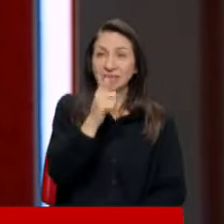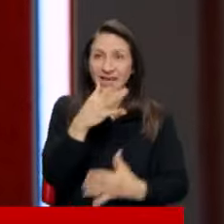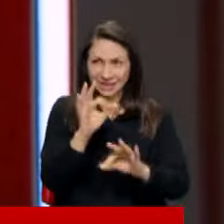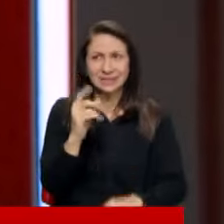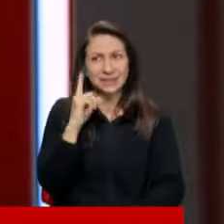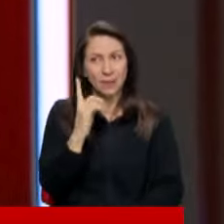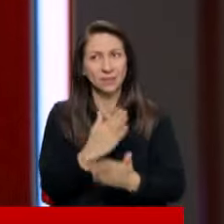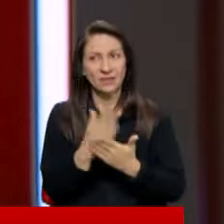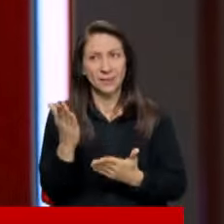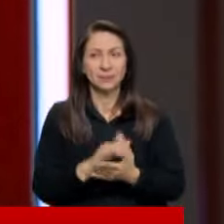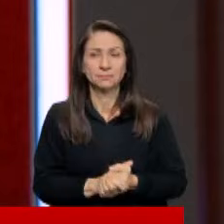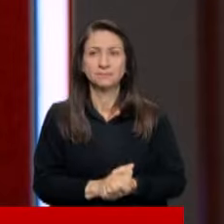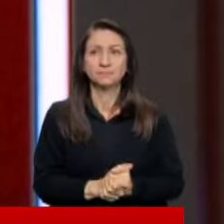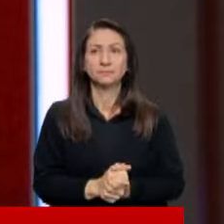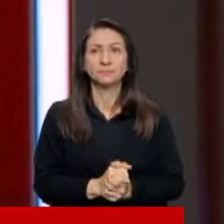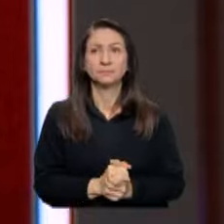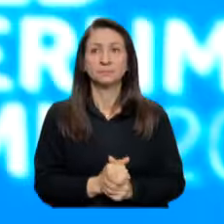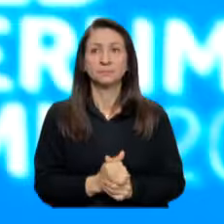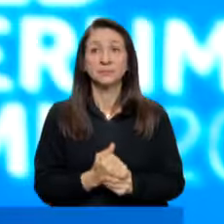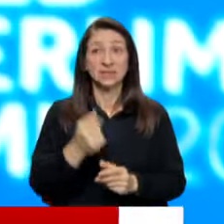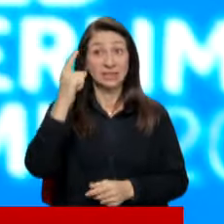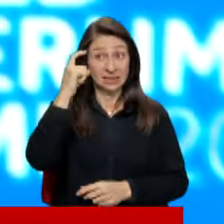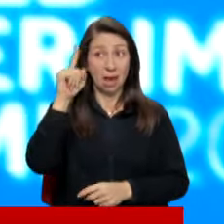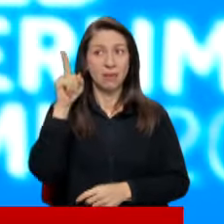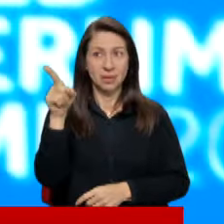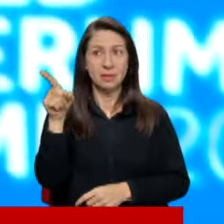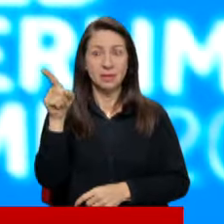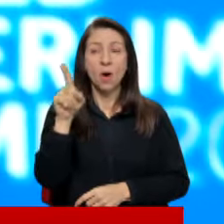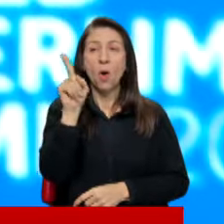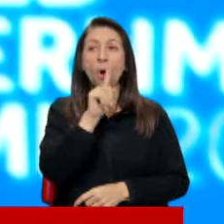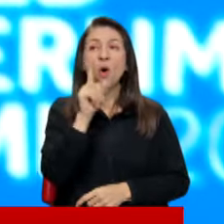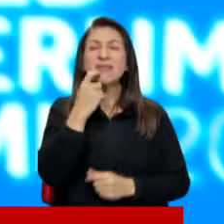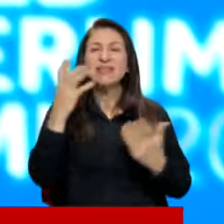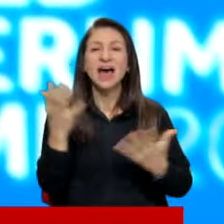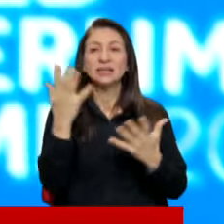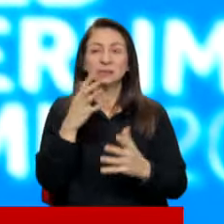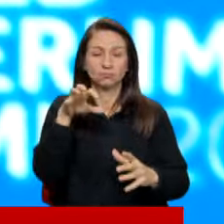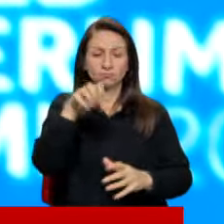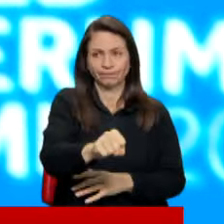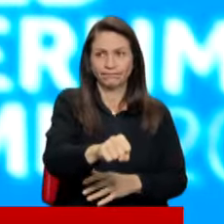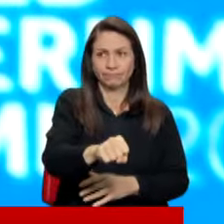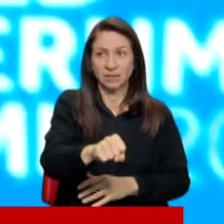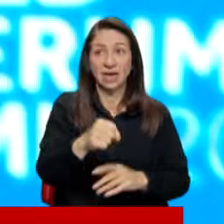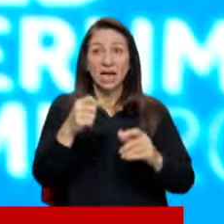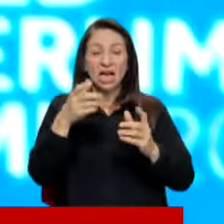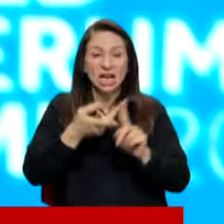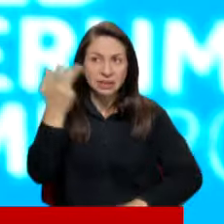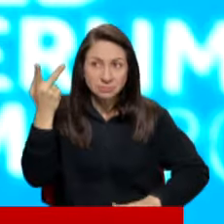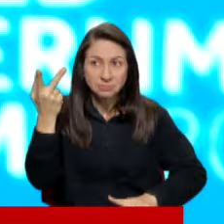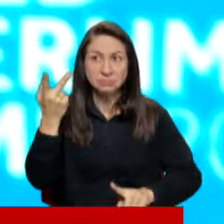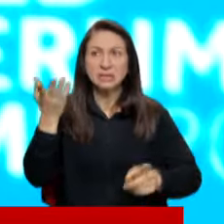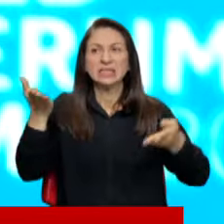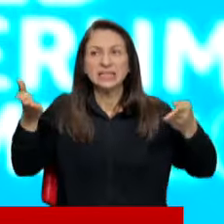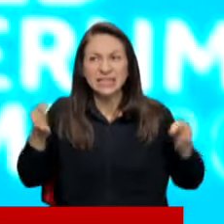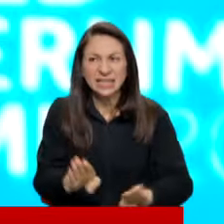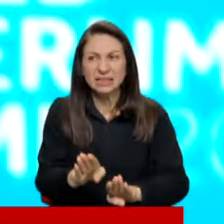Onu dinleyip devam edebiliriz. İzleyelim. İsrail 10 yıllardır işgal, gasp,